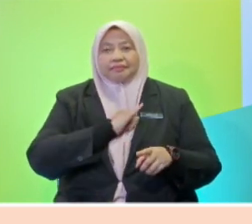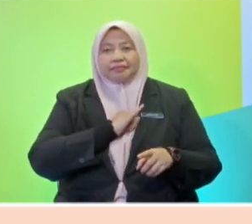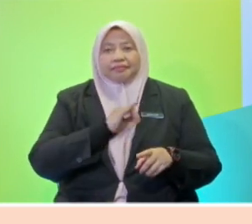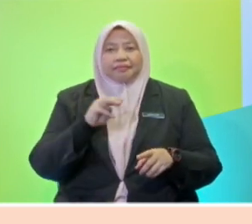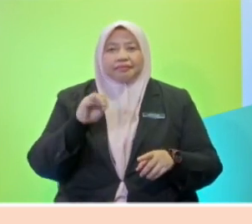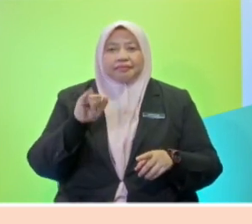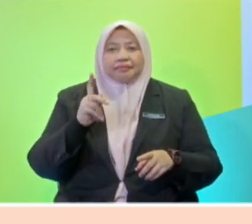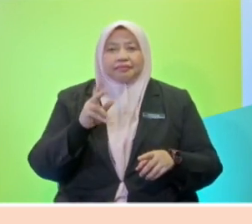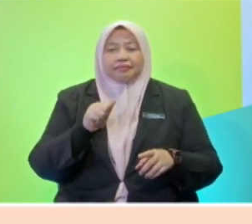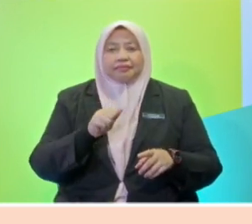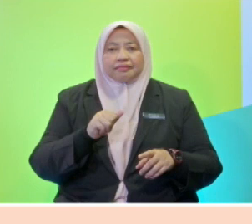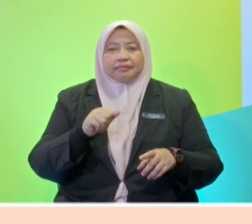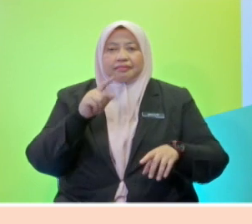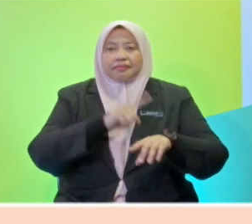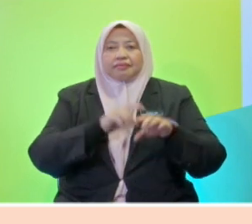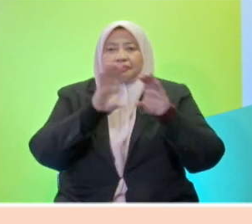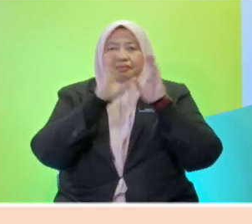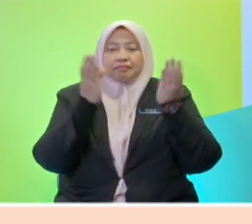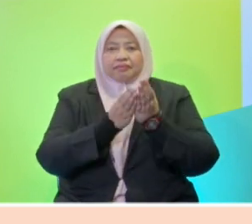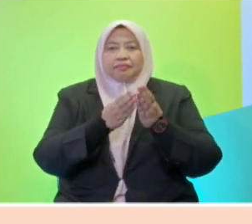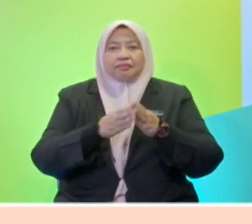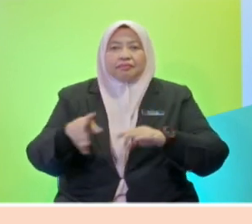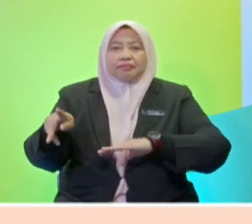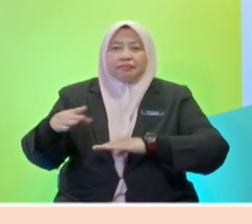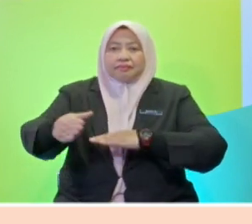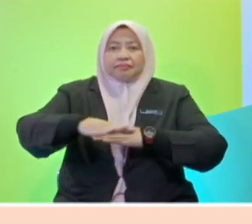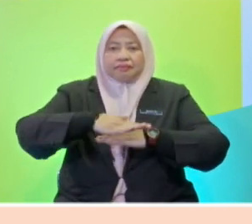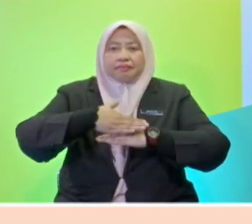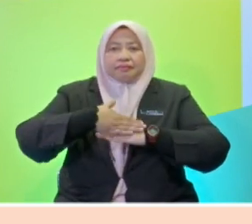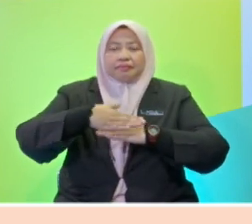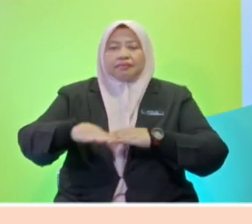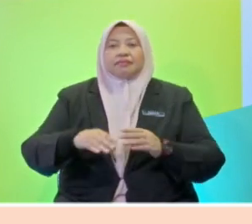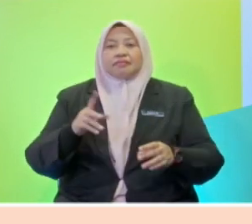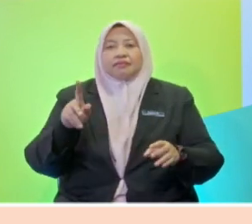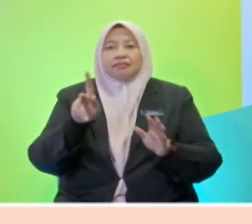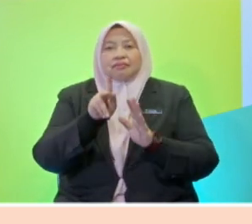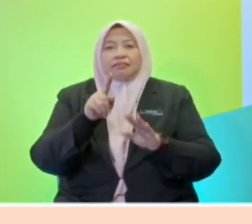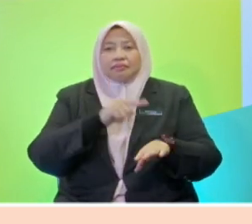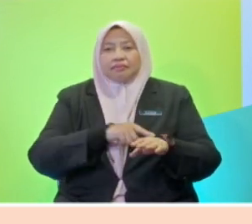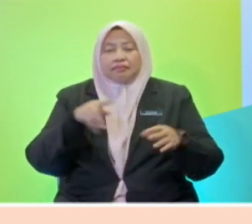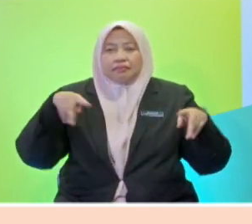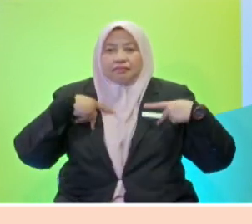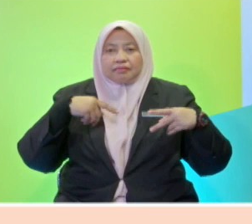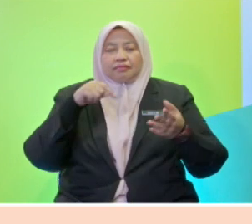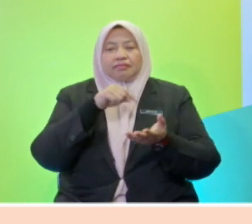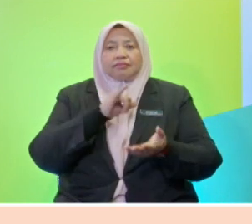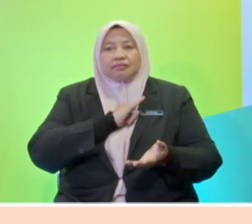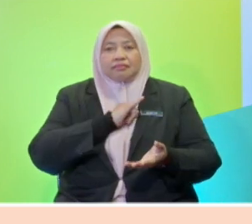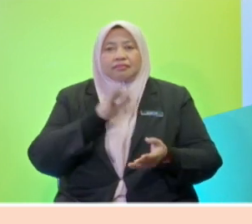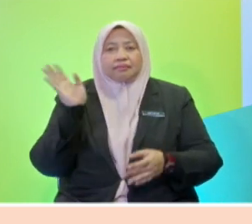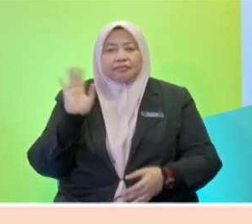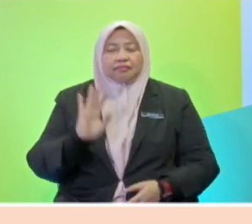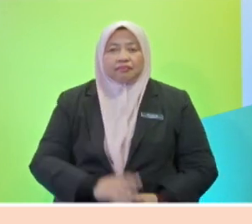ini bola pantai bola pantai ini kepunyaan saya bye